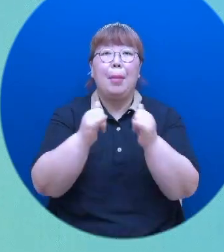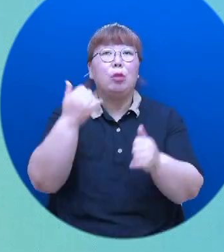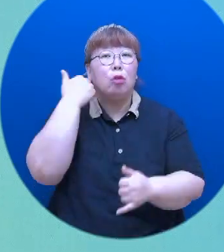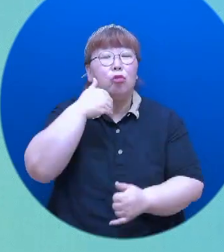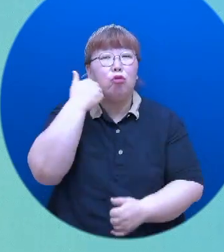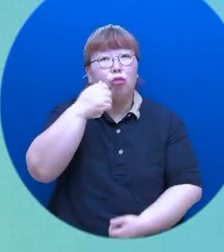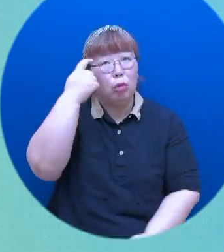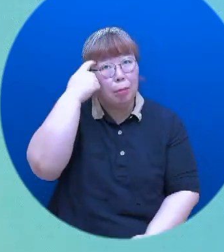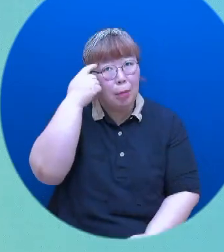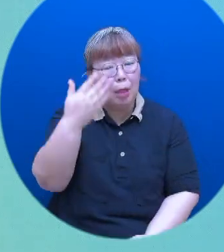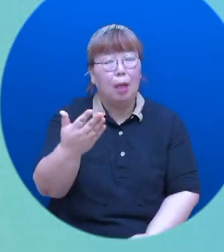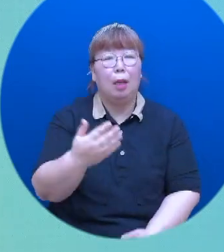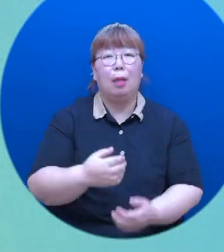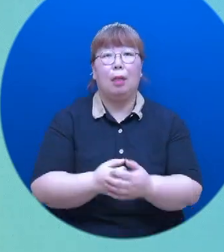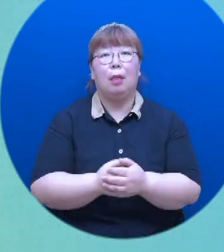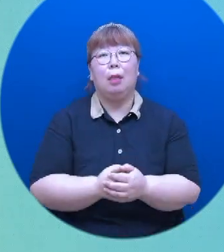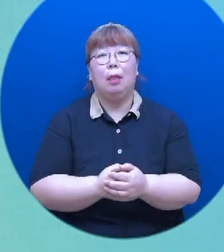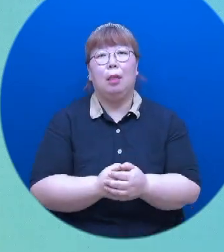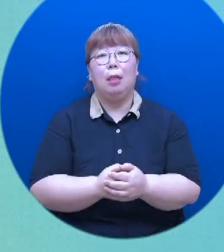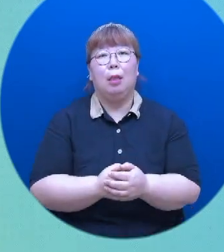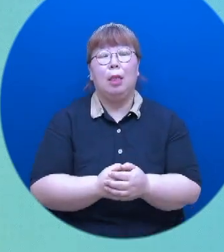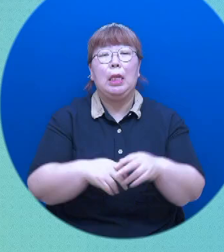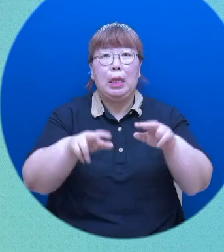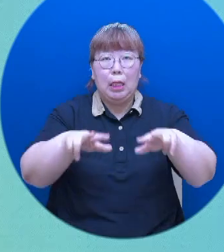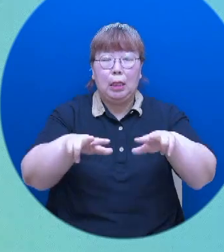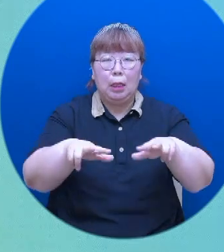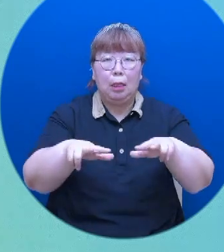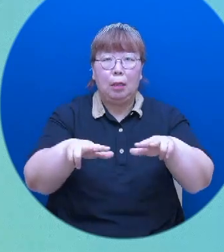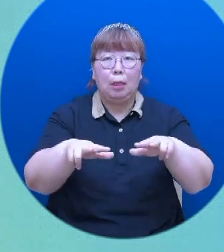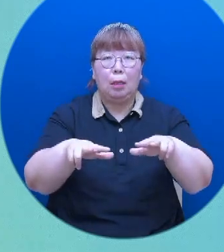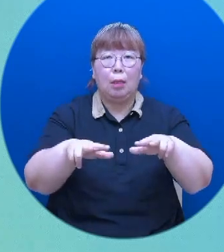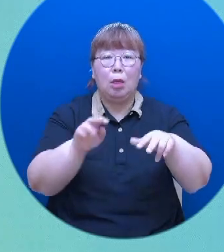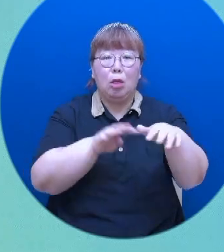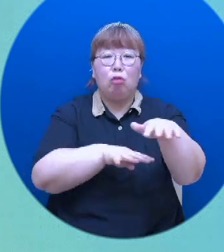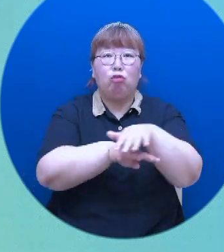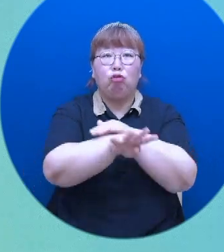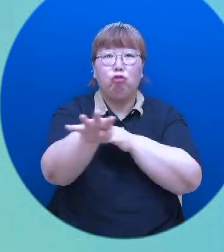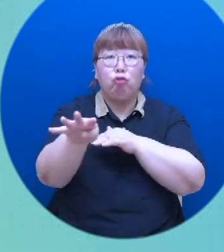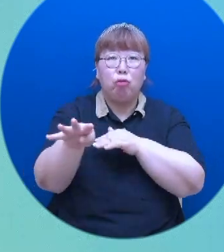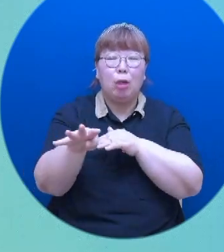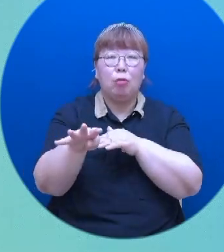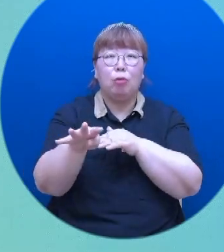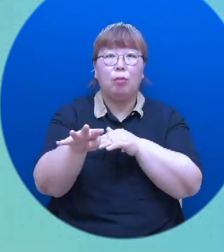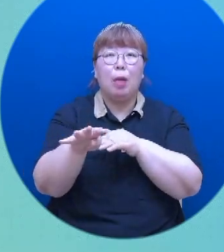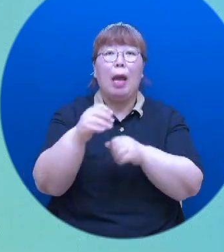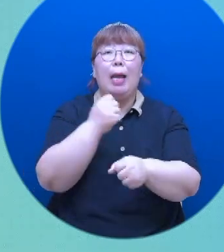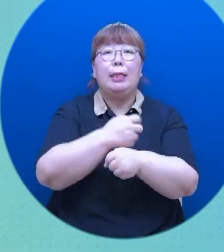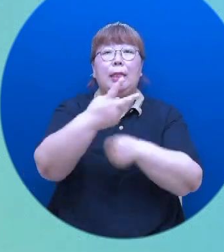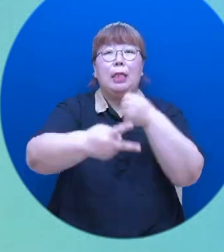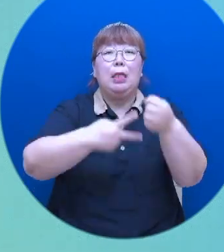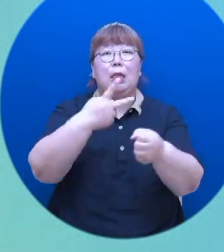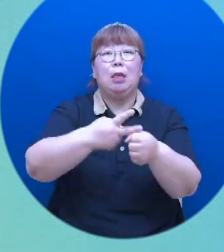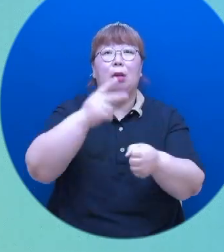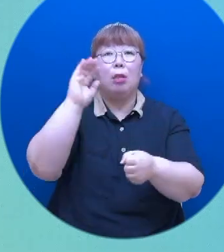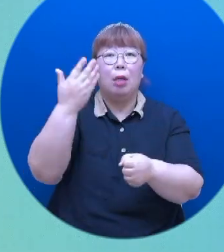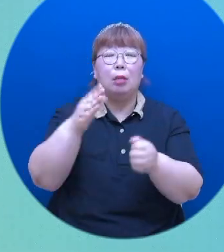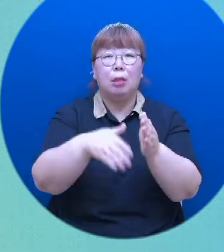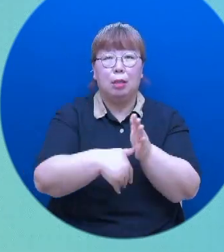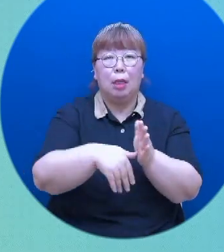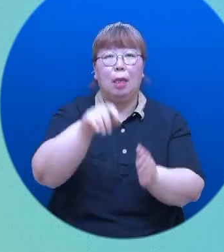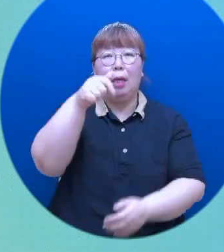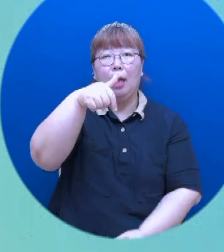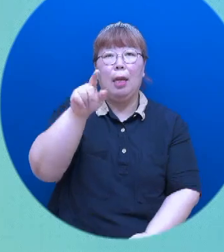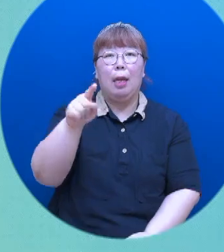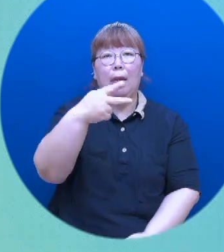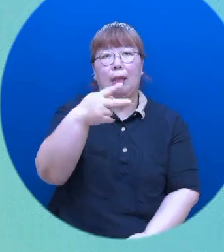13장 14장에서 이제 출애굽한 지 2년이 되었을 때 가데스 바냐에